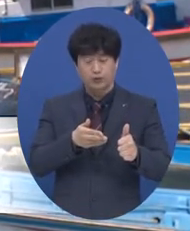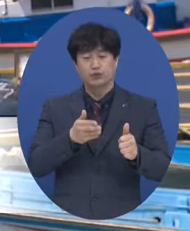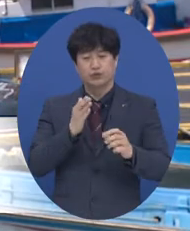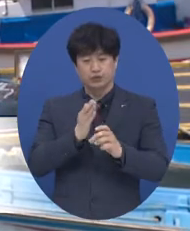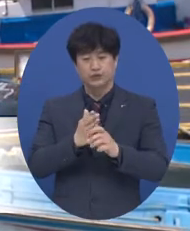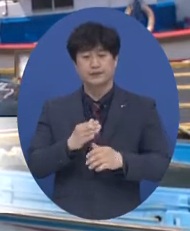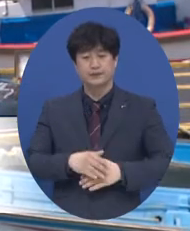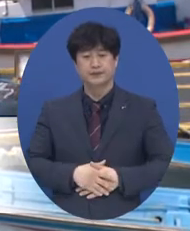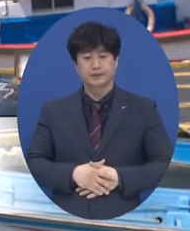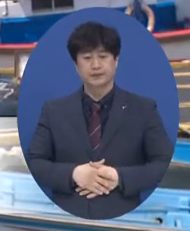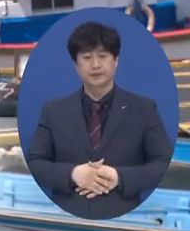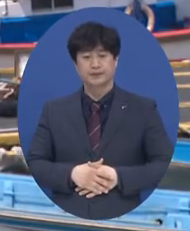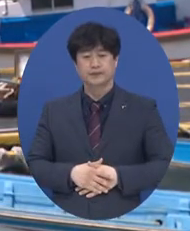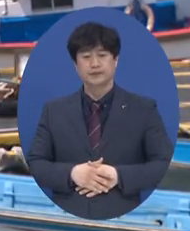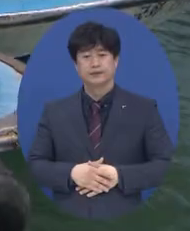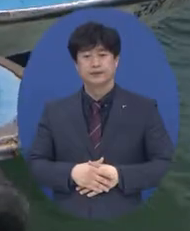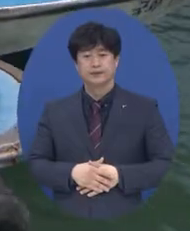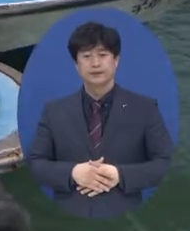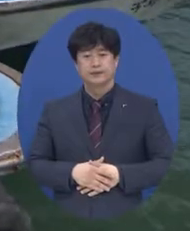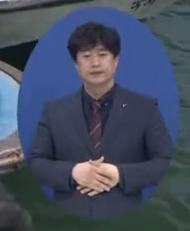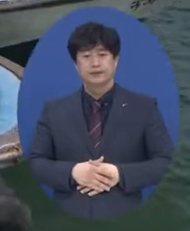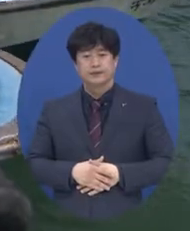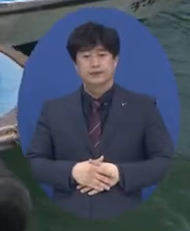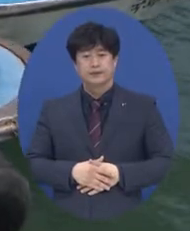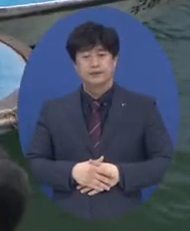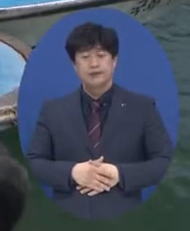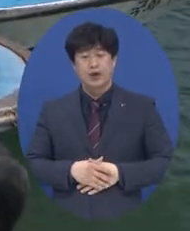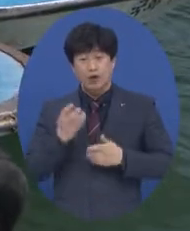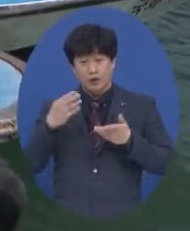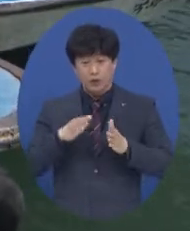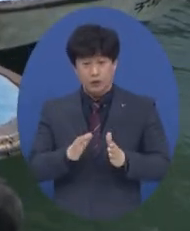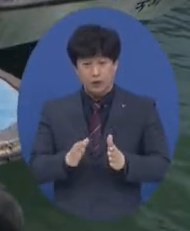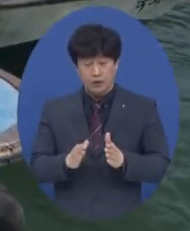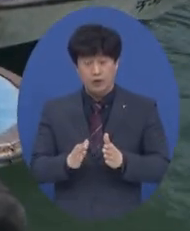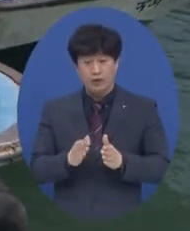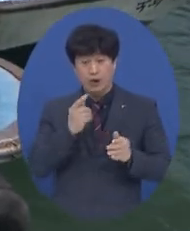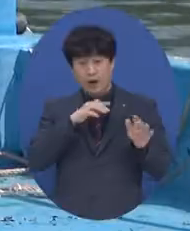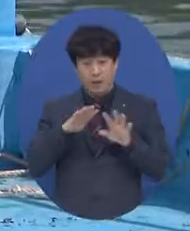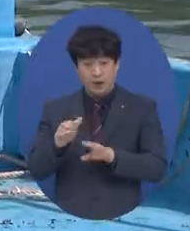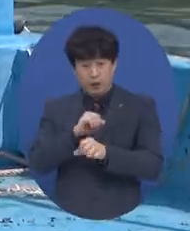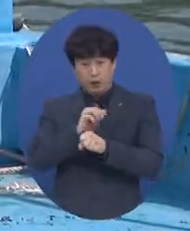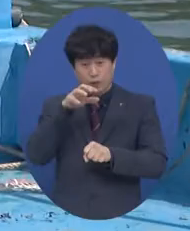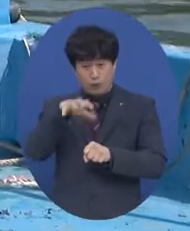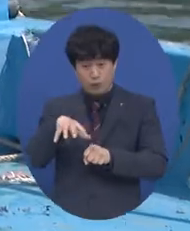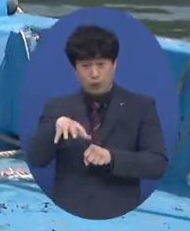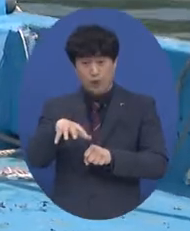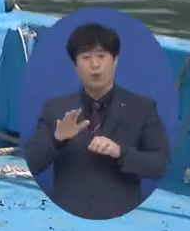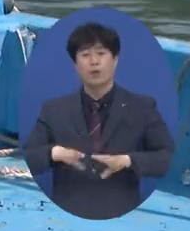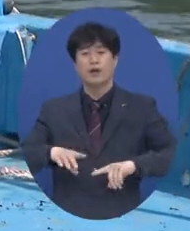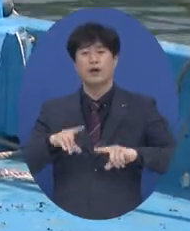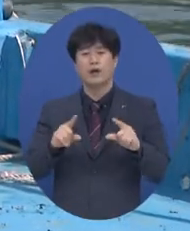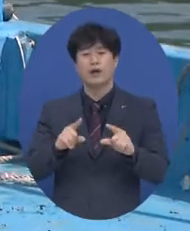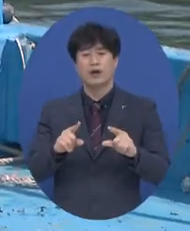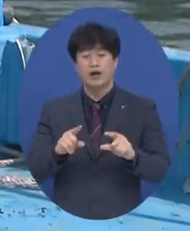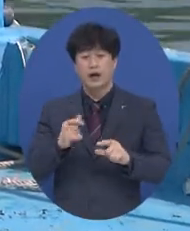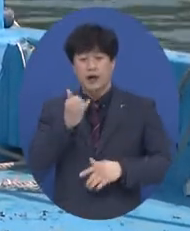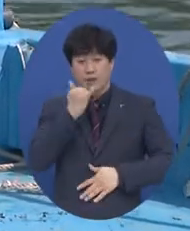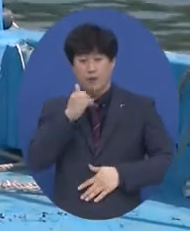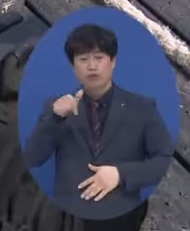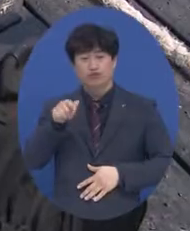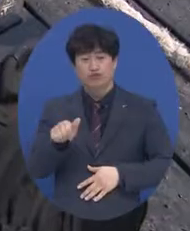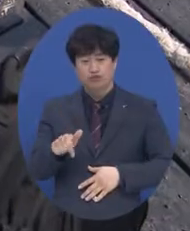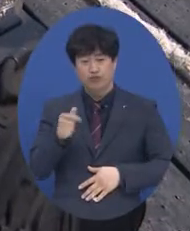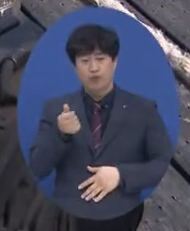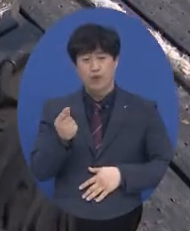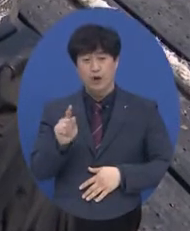그 조언을 해주고 지도해주고 있습니다. 경기도 해양수산자원연구소는 올해 가평, 국화도, 풍도